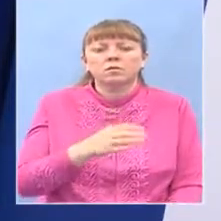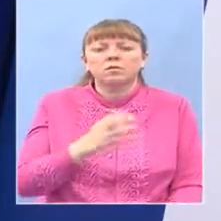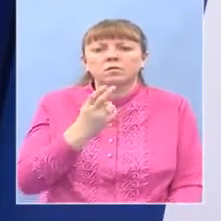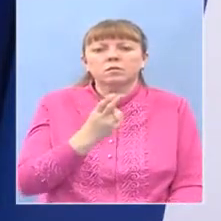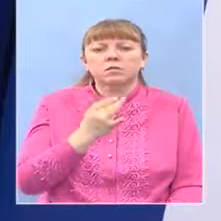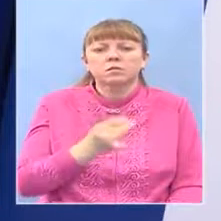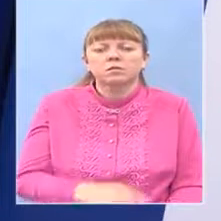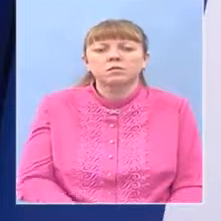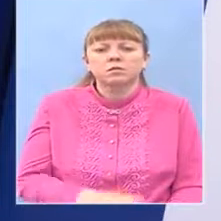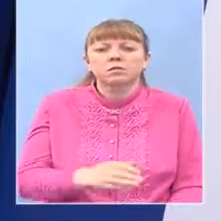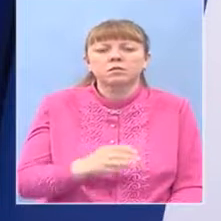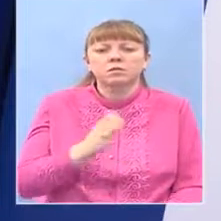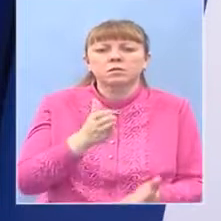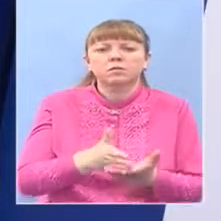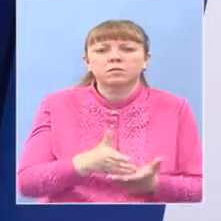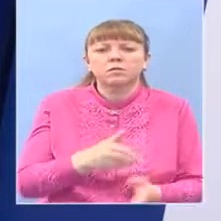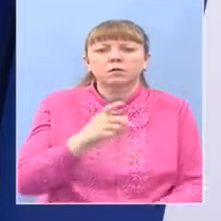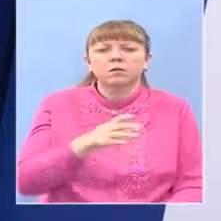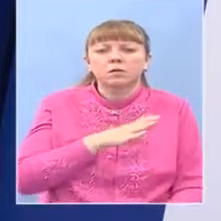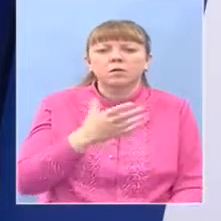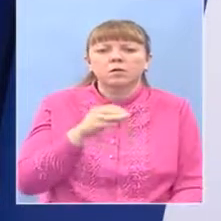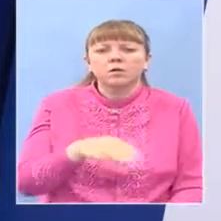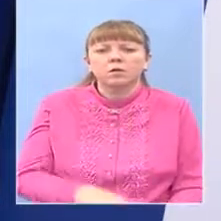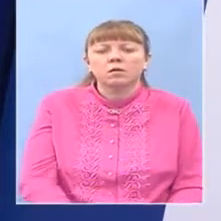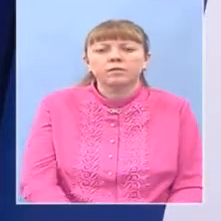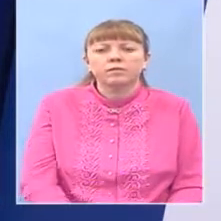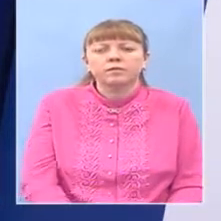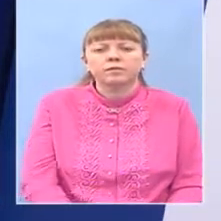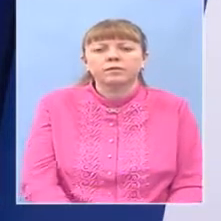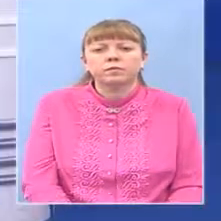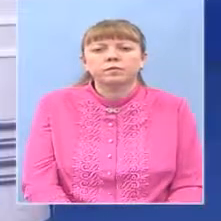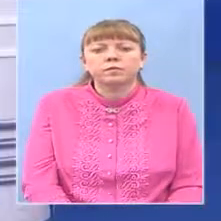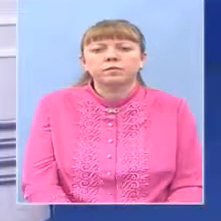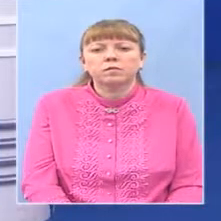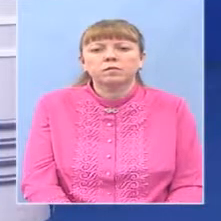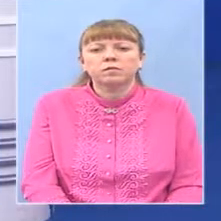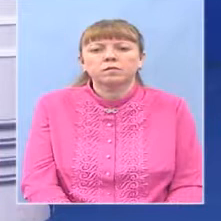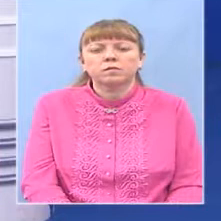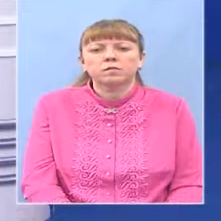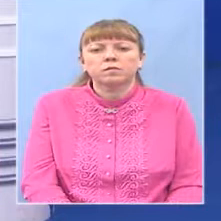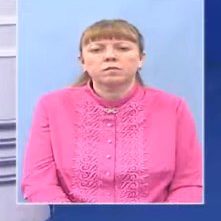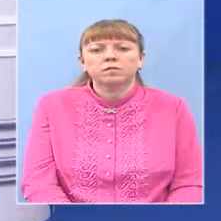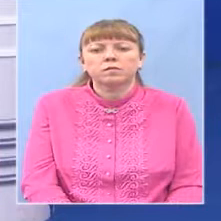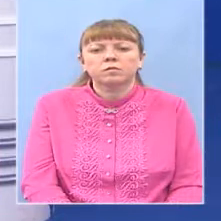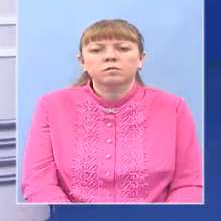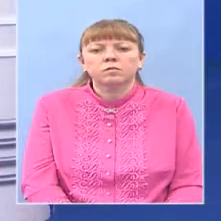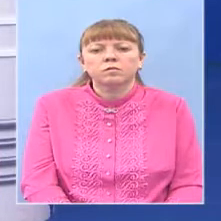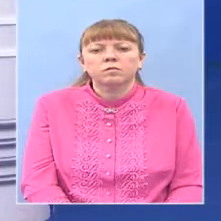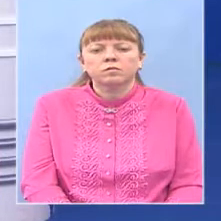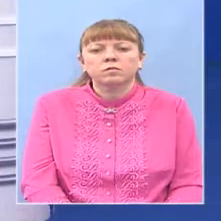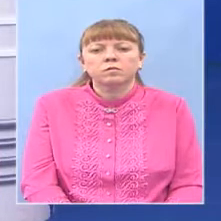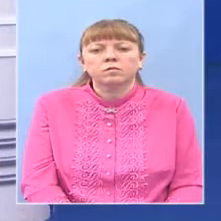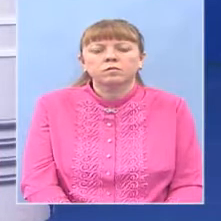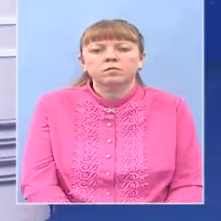целенаправленно направить, чтобы был результат, обсуждать и так далее, да, чтобы да. был результат. Хорошо, да, мы вынуждены заканчивать. Я думаю, что пока на этом